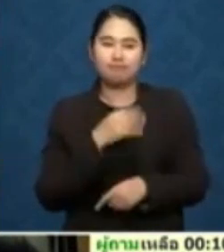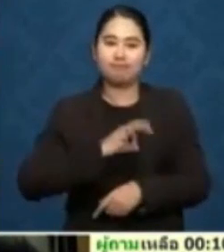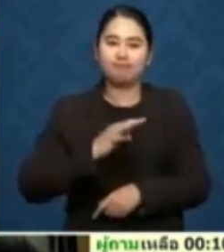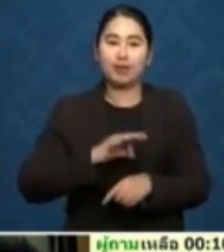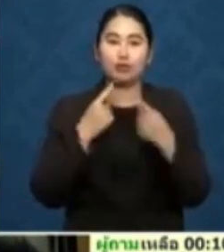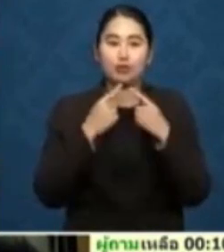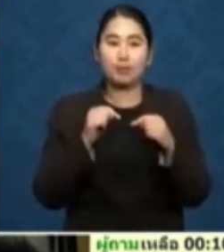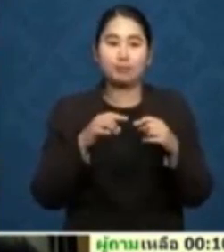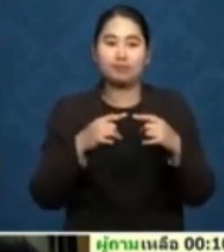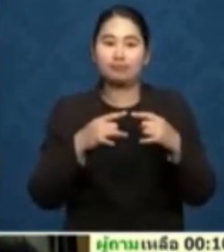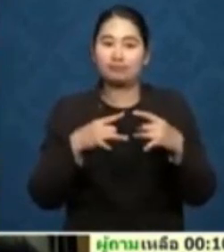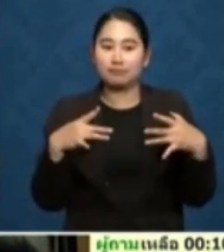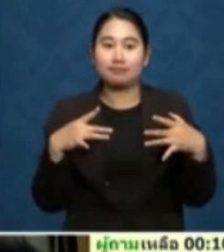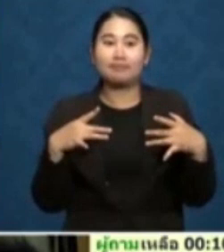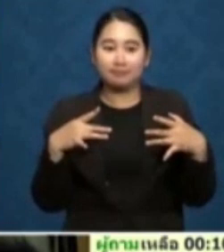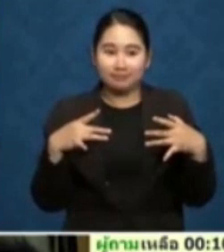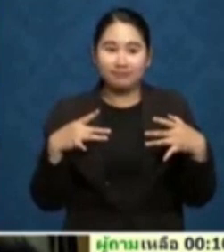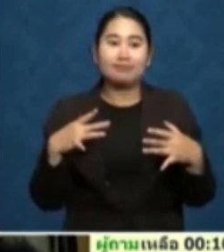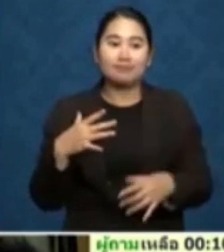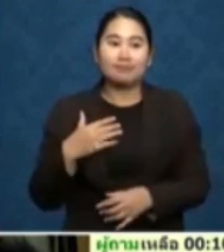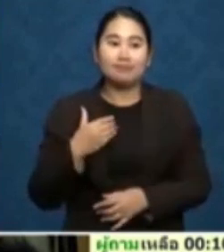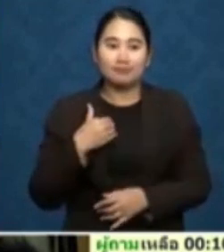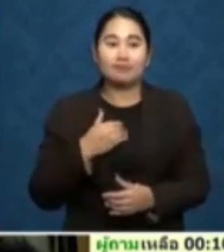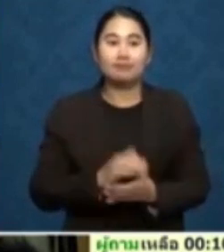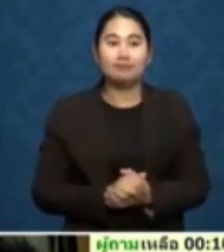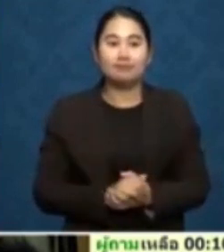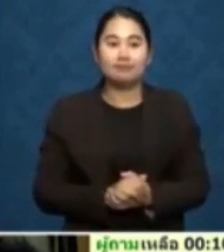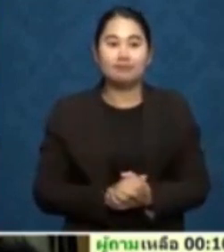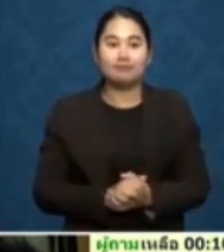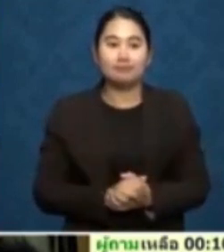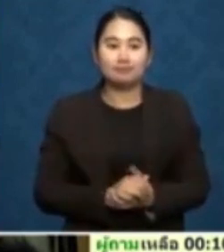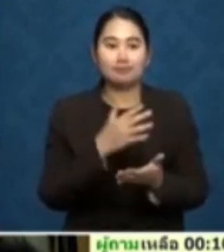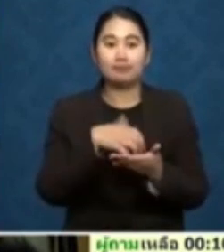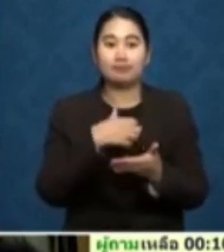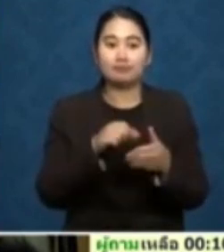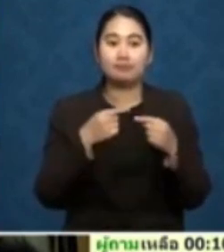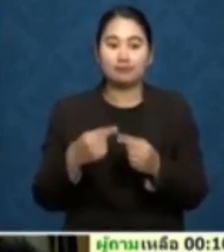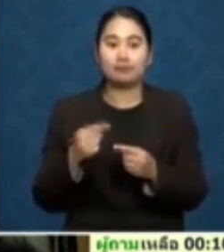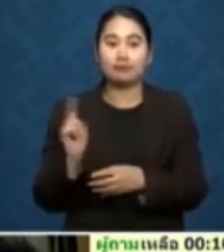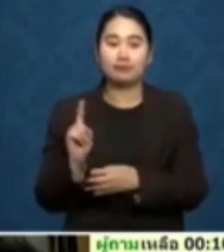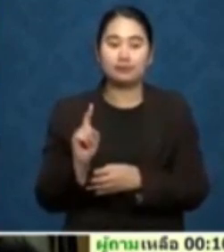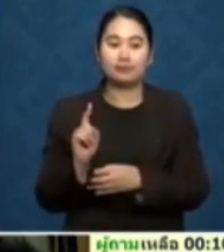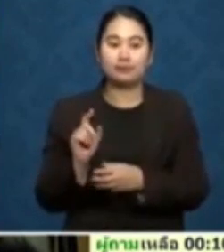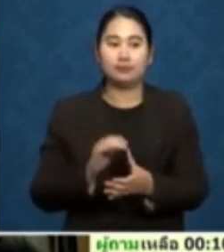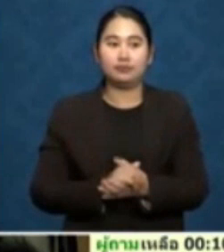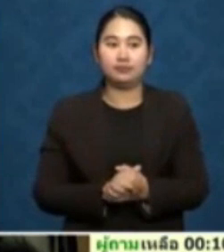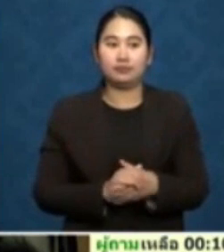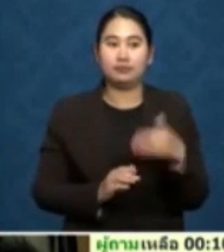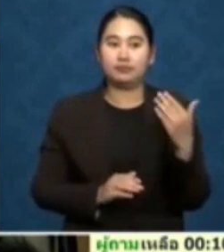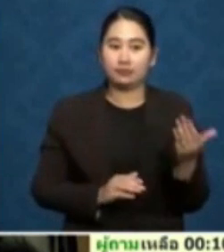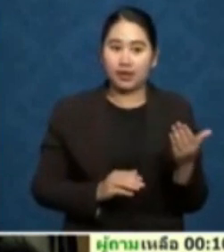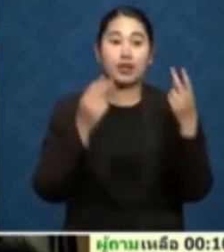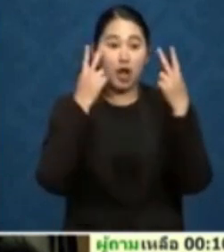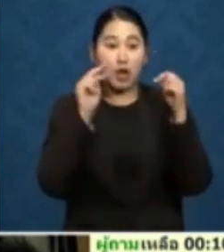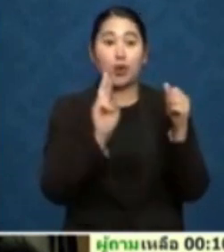ได้คำยังไม่ได้ตอบคำถามในช่วงแรกของผมบางคำถามนะครับแล้วก็ประเด็นที่ท่านรองนายกรัฐมนตรีนะครับ